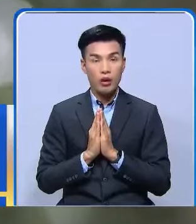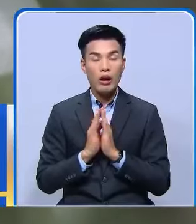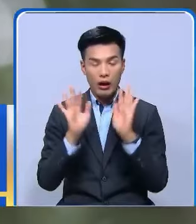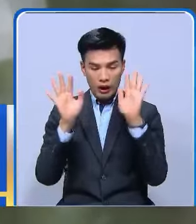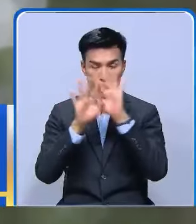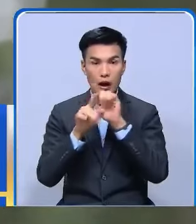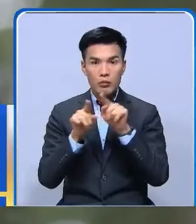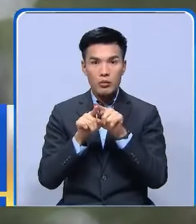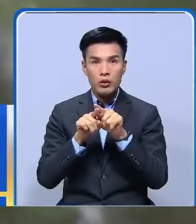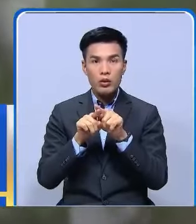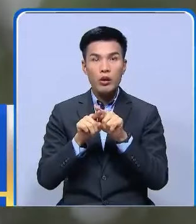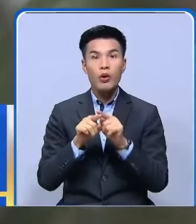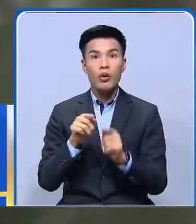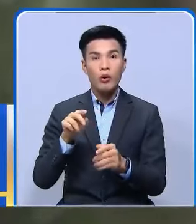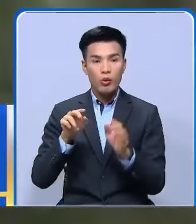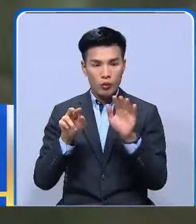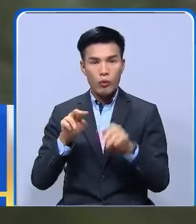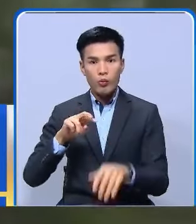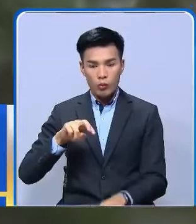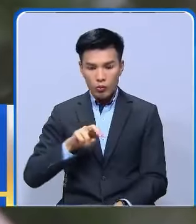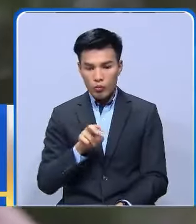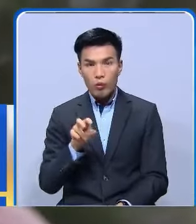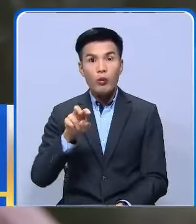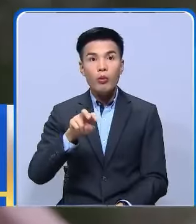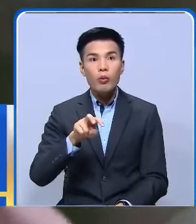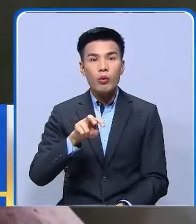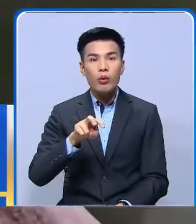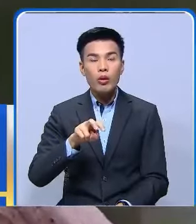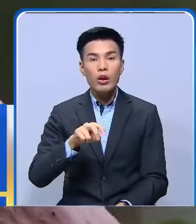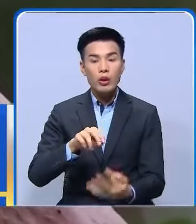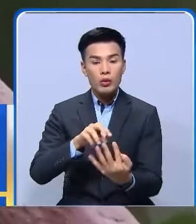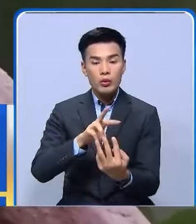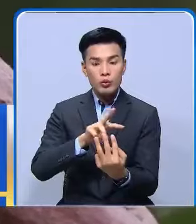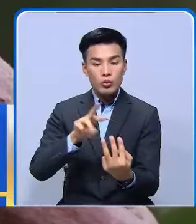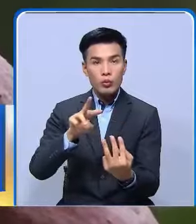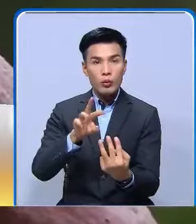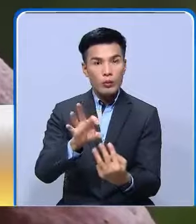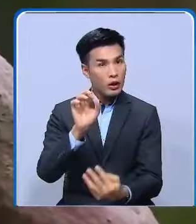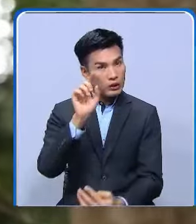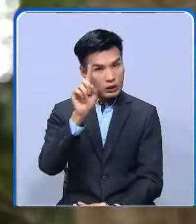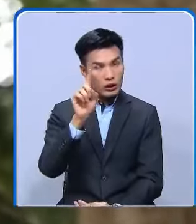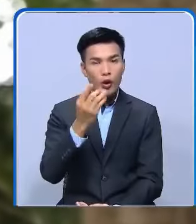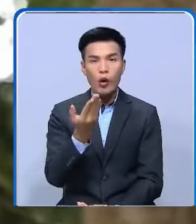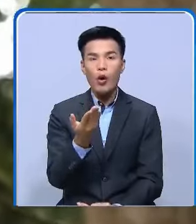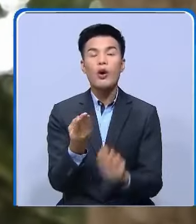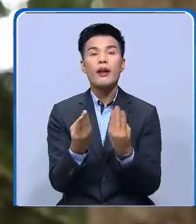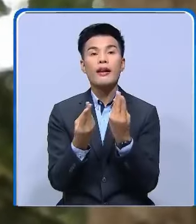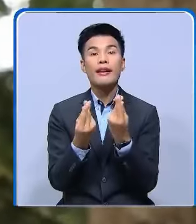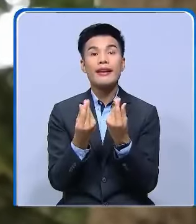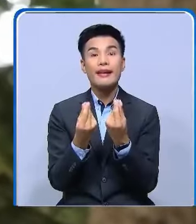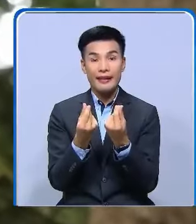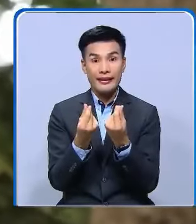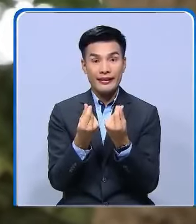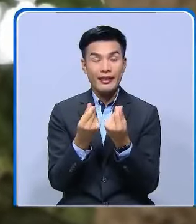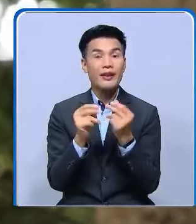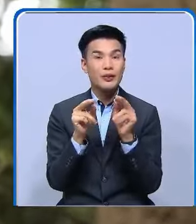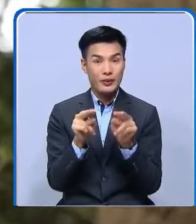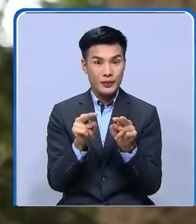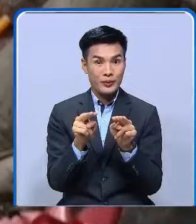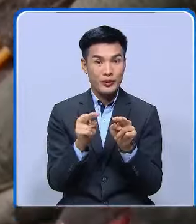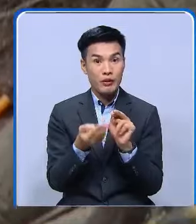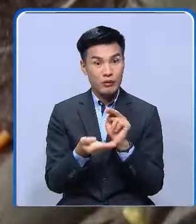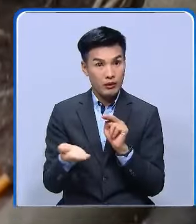งูเลื้อยเนี่ยค่อยๆสุ่มเลือกเอาธูปออกไป1ดอกเพื่อเสียงทายขอเลขเด็ดกันก็คุณผู้ชมก็ดูกันนะคะว่